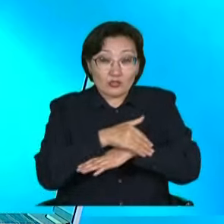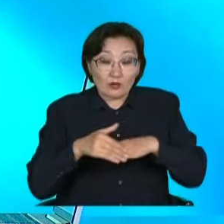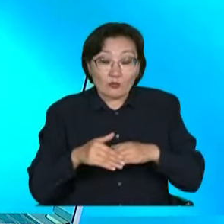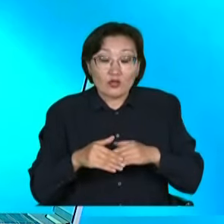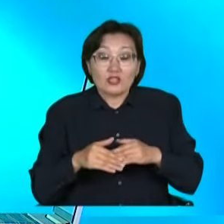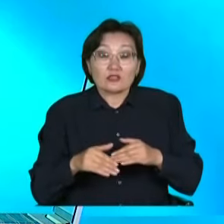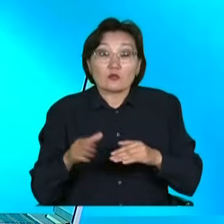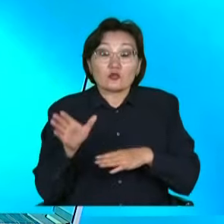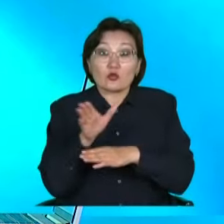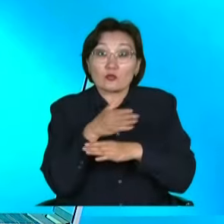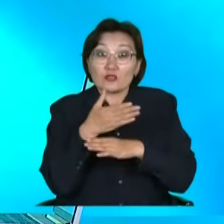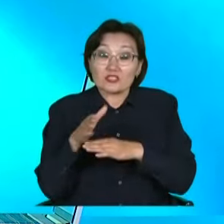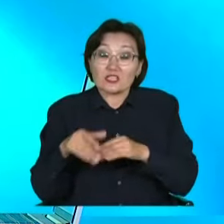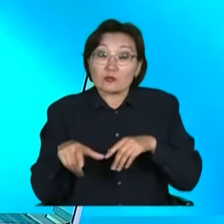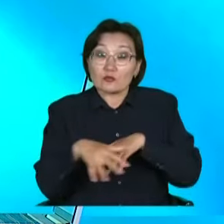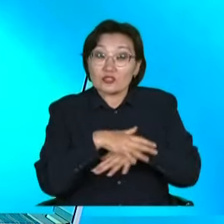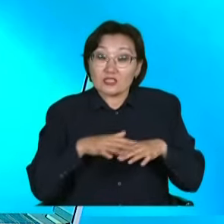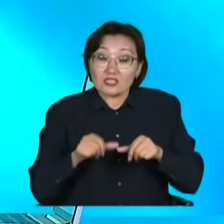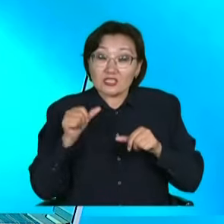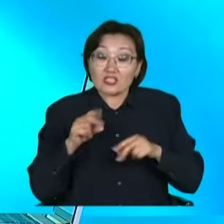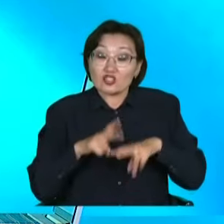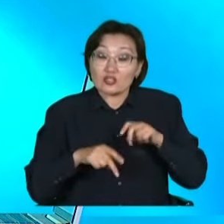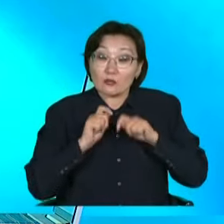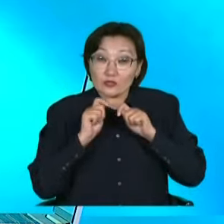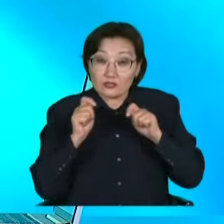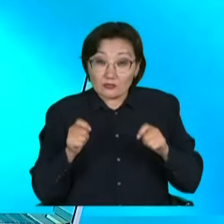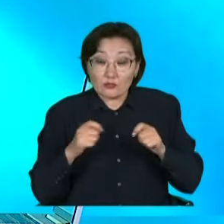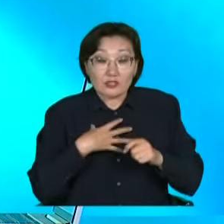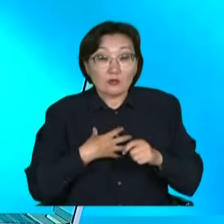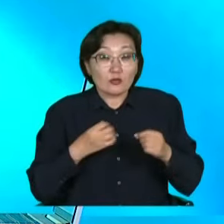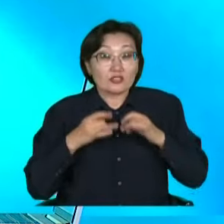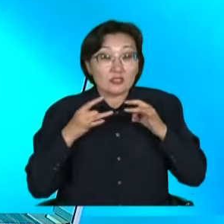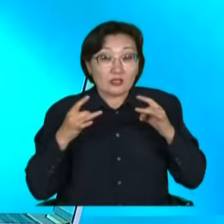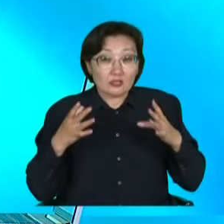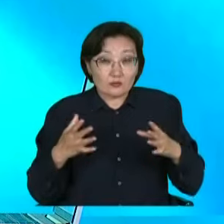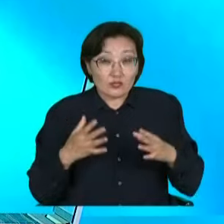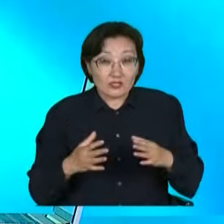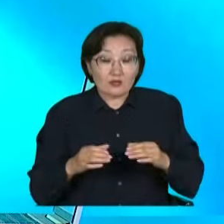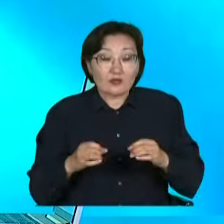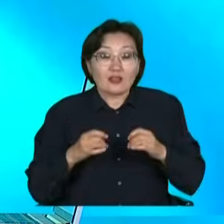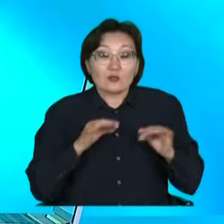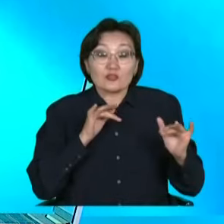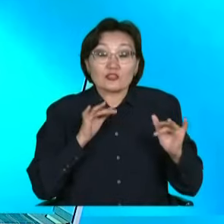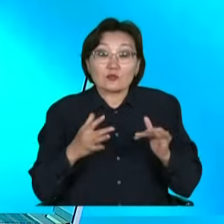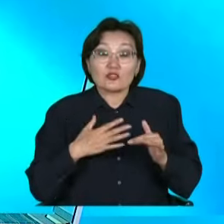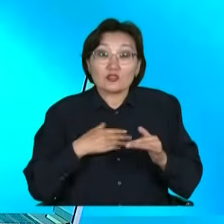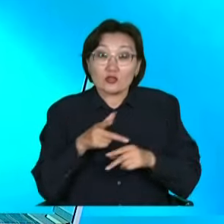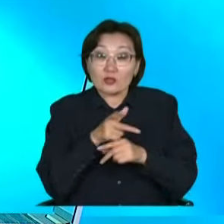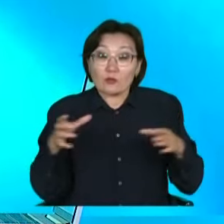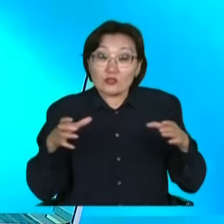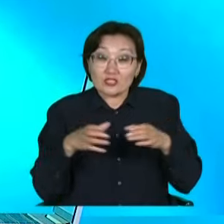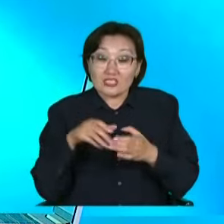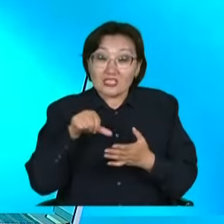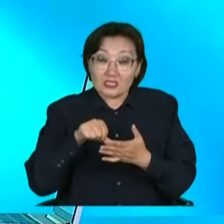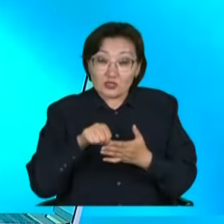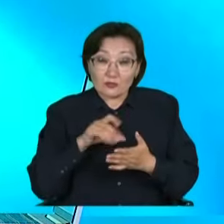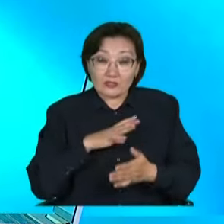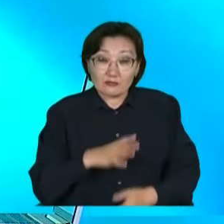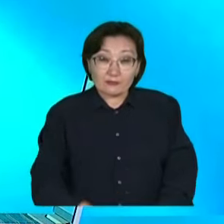бойында ту ілініп, тұрғындарға ерекше көңіл күй сыйлады. Айтулы мерекенің айбынын асырған думанды шараға біздің түсірілім тобы да қатысып